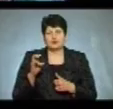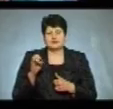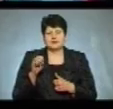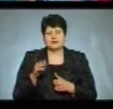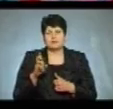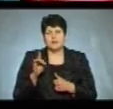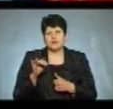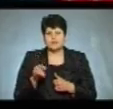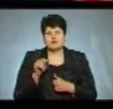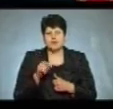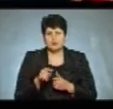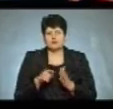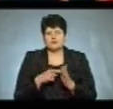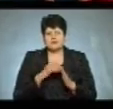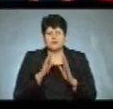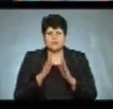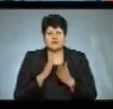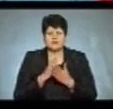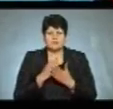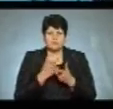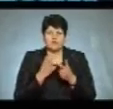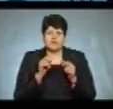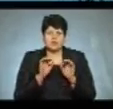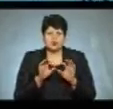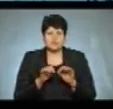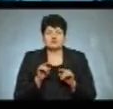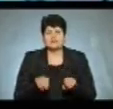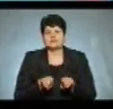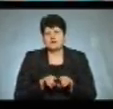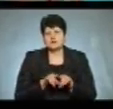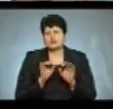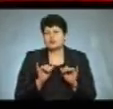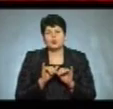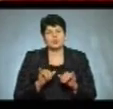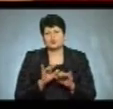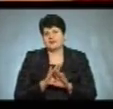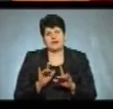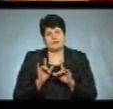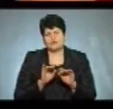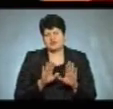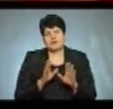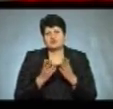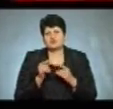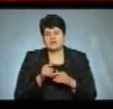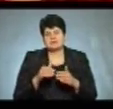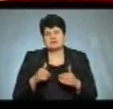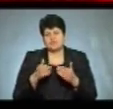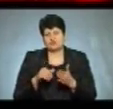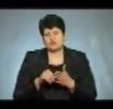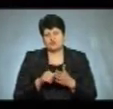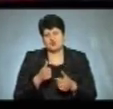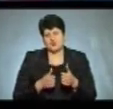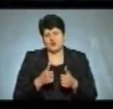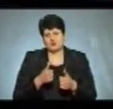його офіційній сторінці у Фейсбуці з'явилося повідомлення про те, що вони так само нікуди не поїдуть, якщо їм запропонують участь у